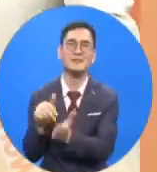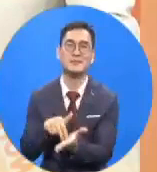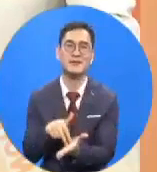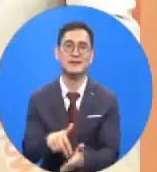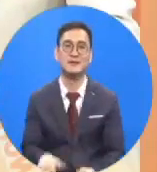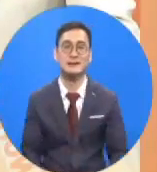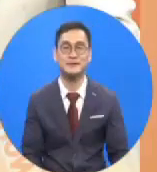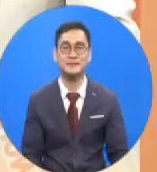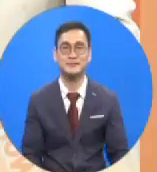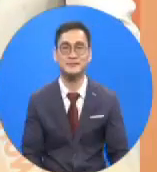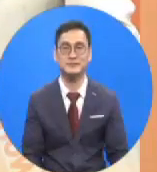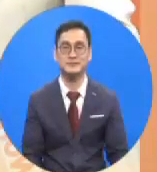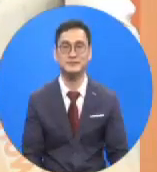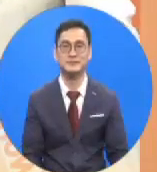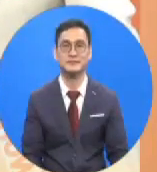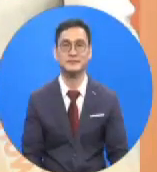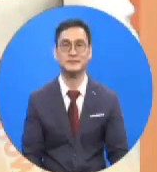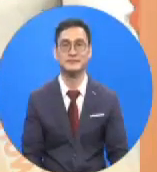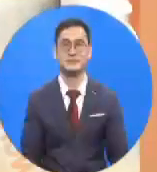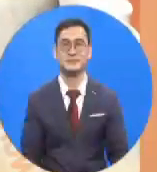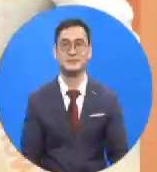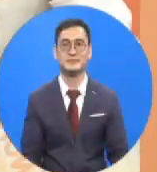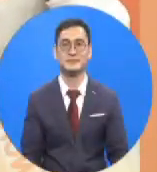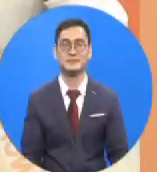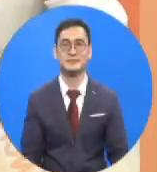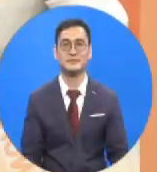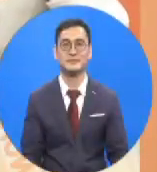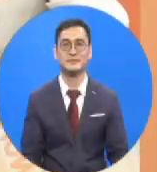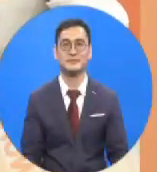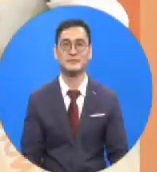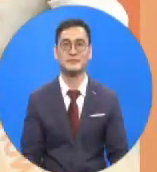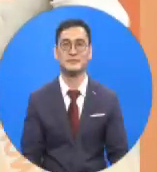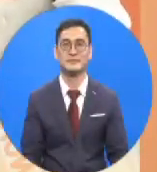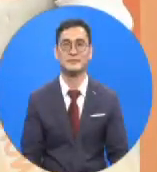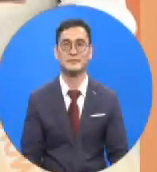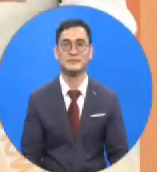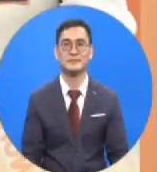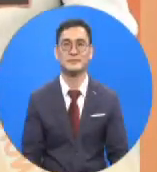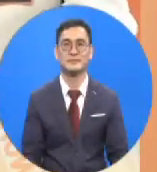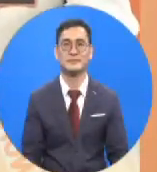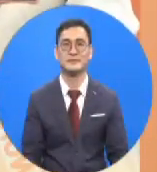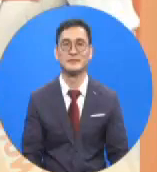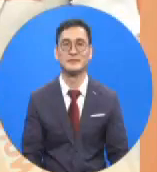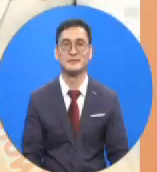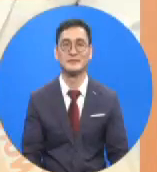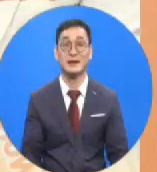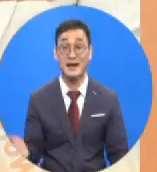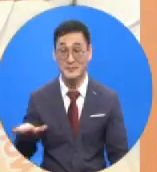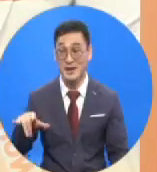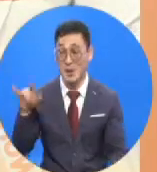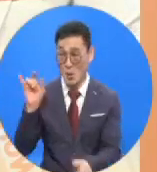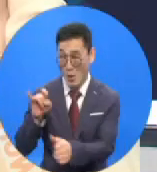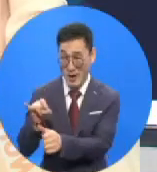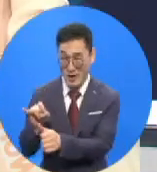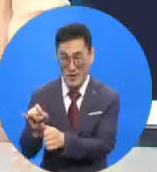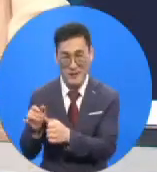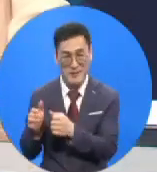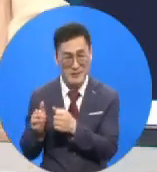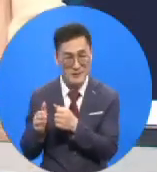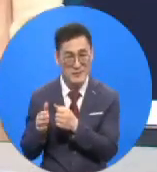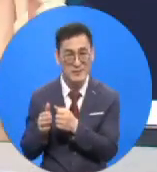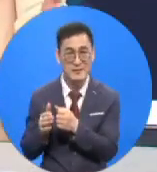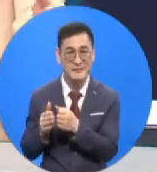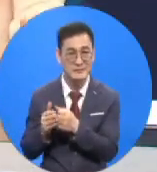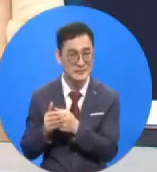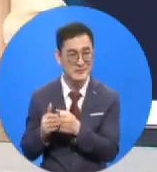경우 코너다 도 결국 스타가 입대하는 데에 굉장히 마리 8 밑이 되요 근데 이윤이 왜 이렇게 뭐